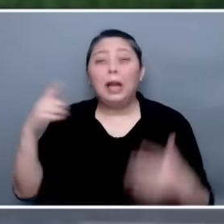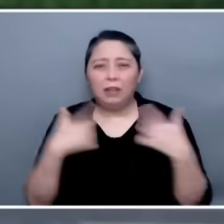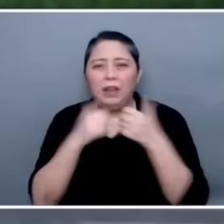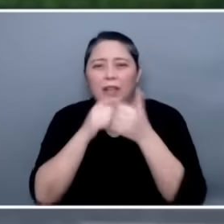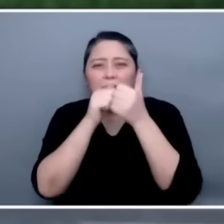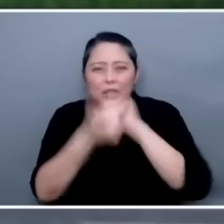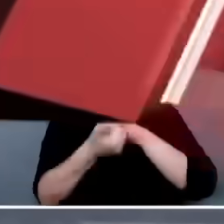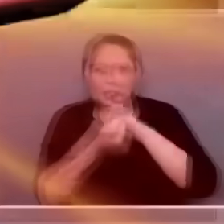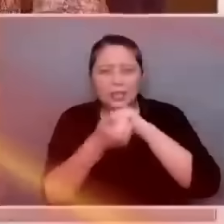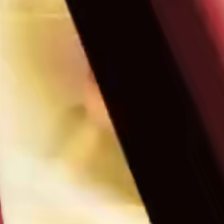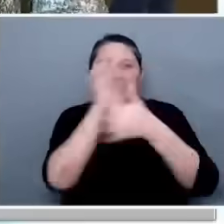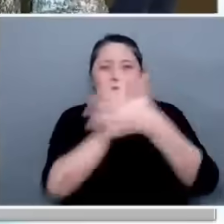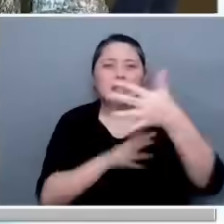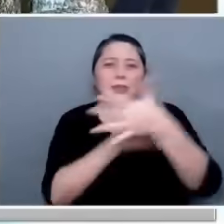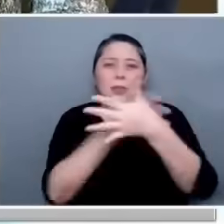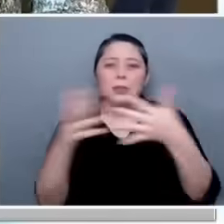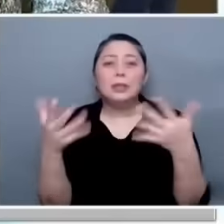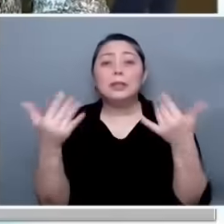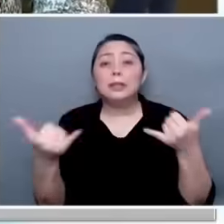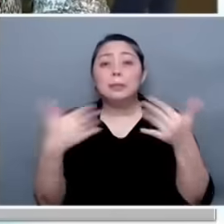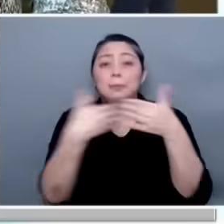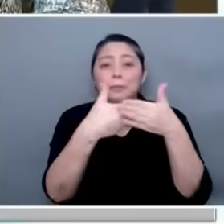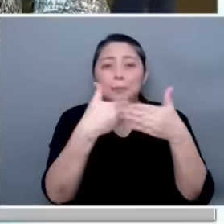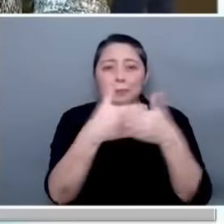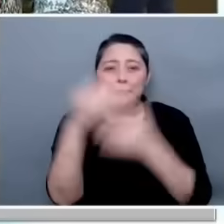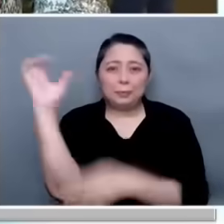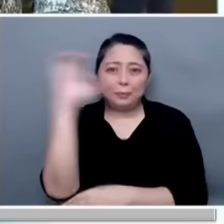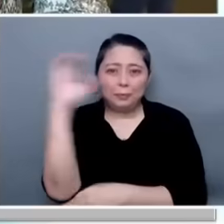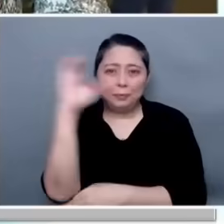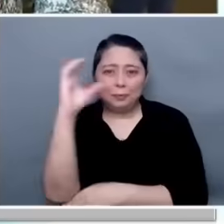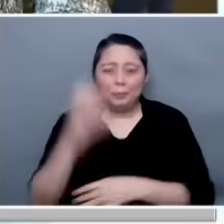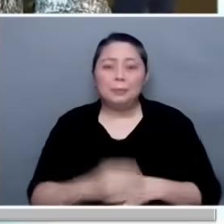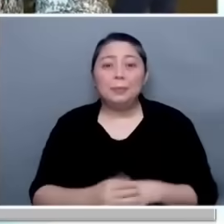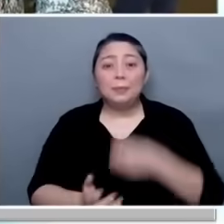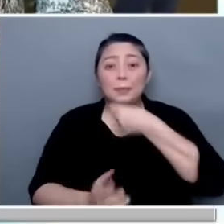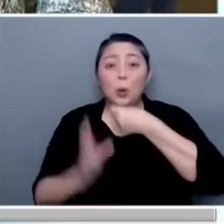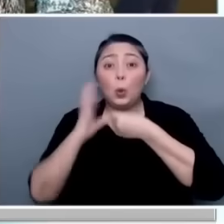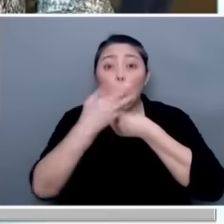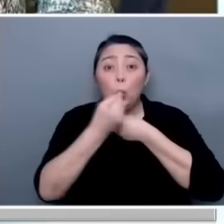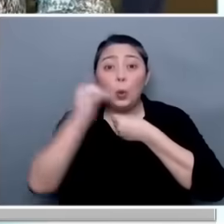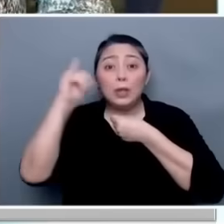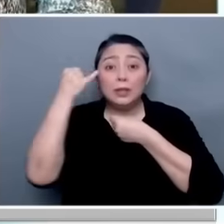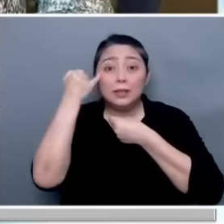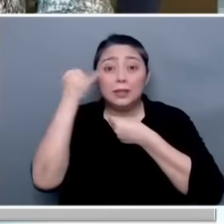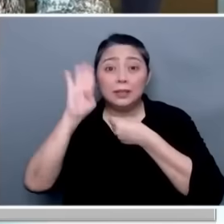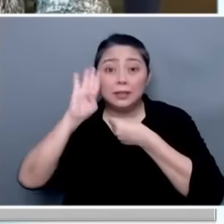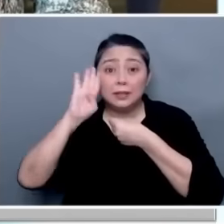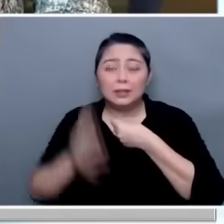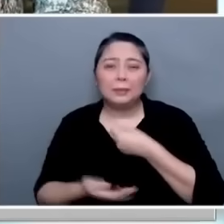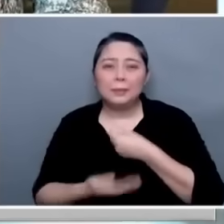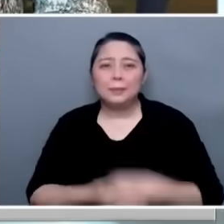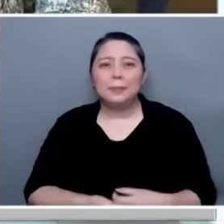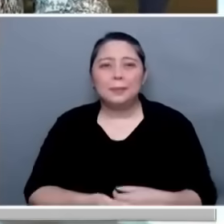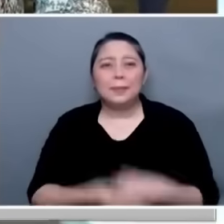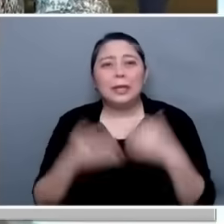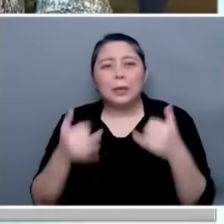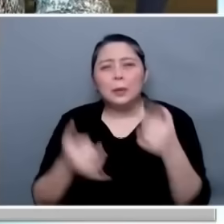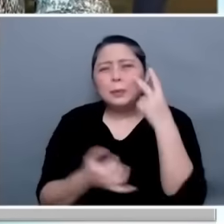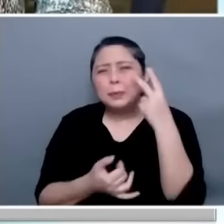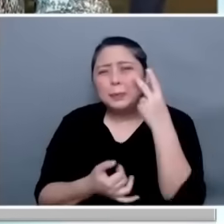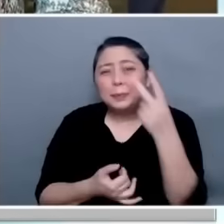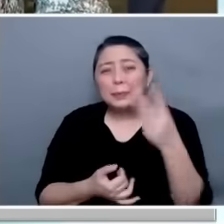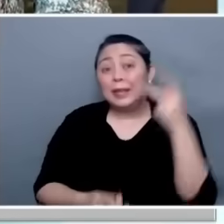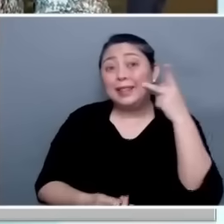At live mula sa Maynila, nagpapatrol Jack Batalyones. Jack, kamusta naman ang tao ngayon sa mall? Anong